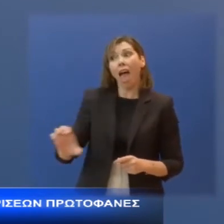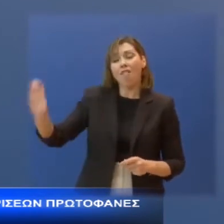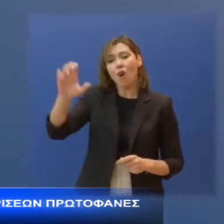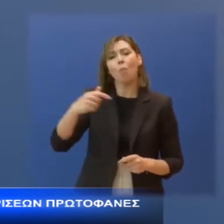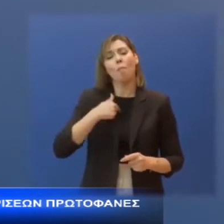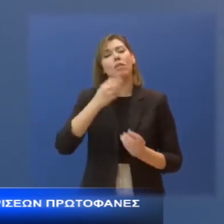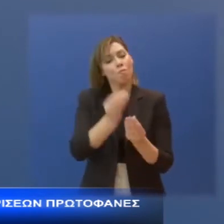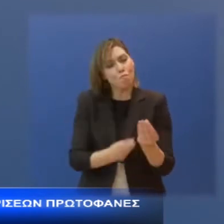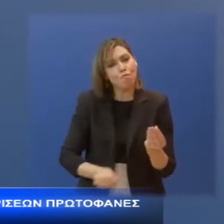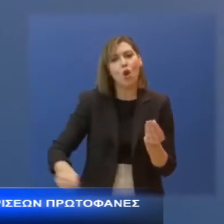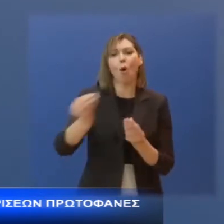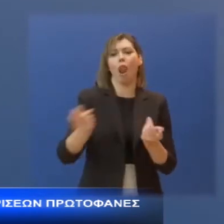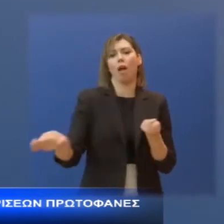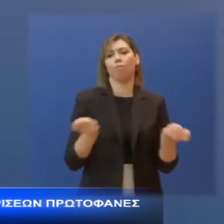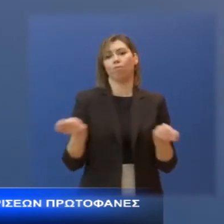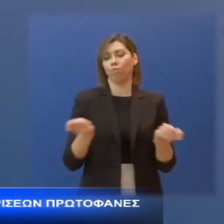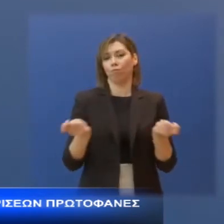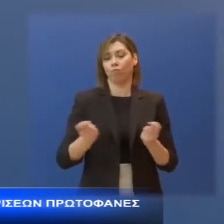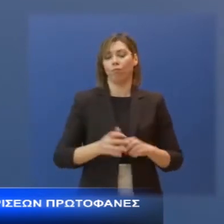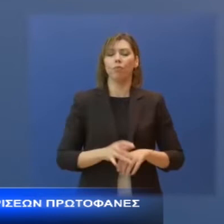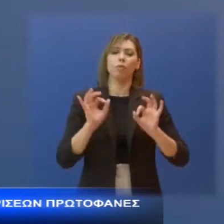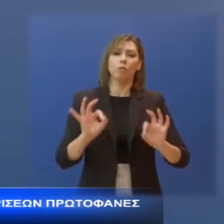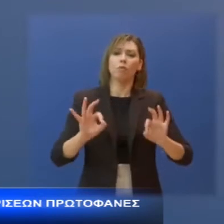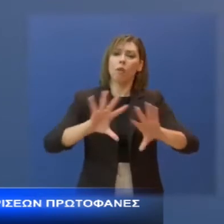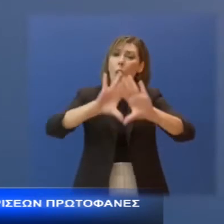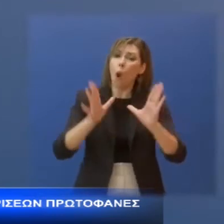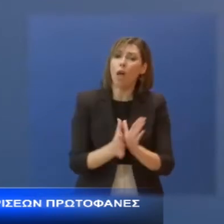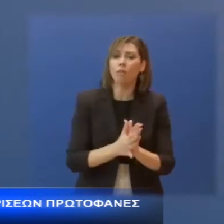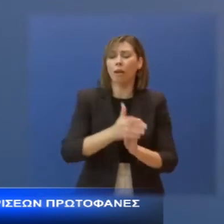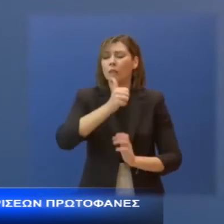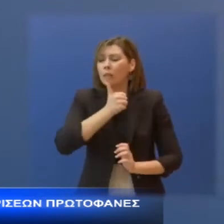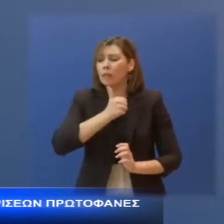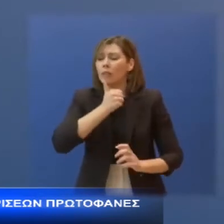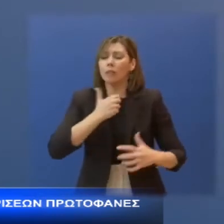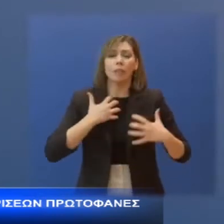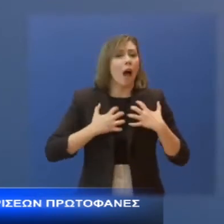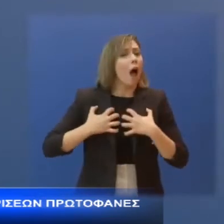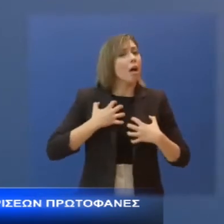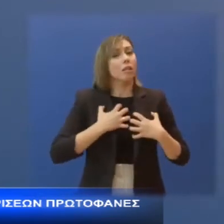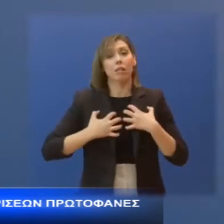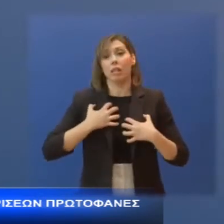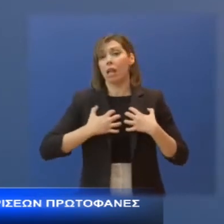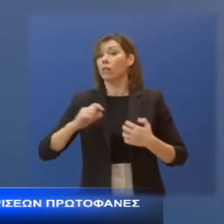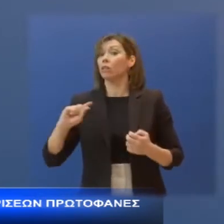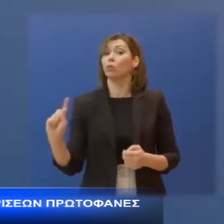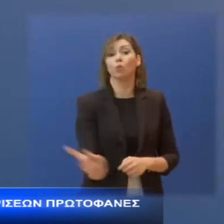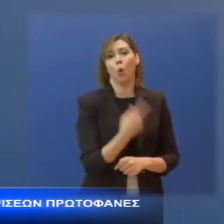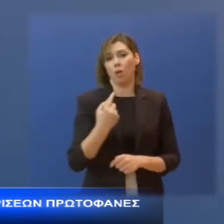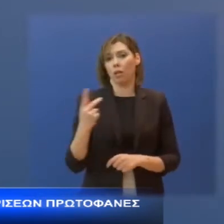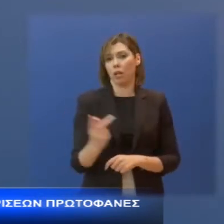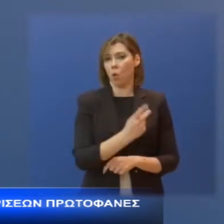προκλήσεις αναπόφευκτα δοκιμάζουν τις αντοχές μας και προκαλούν έντονη ανησυχία, αυτή είναι η πραγματικότητα, σε μεγάλα τμήματα της ελληνικής